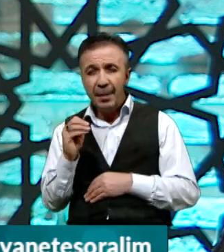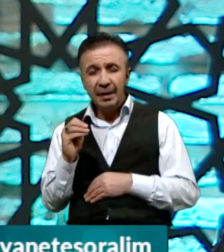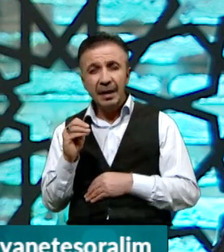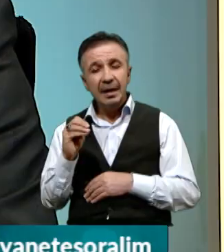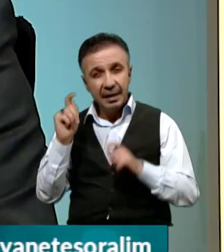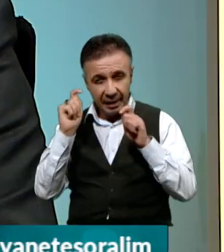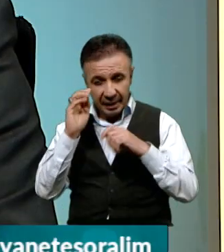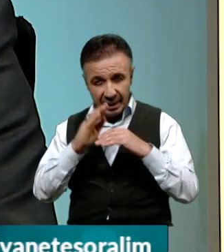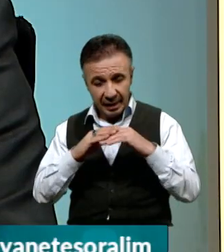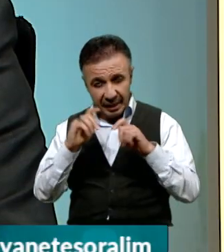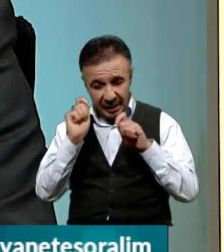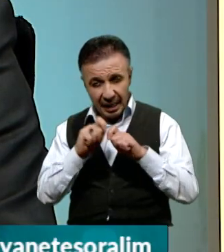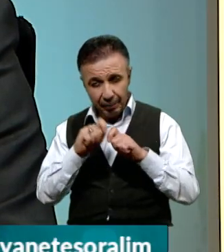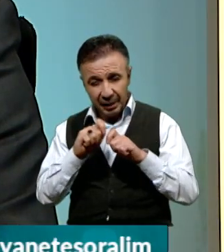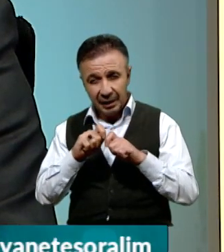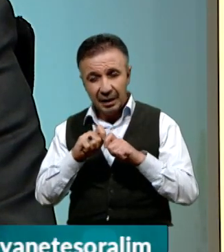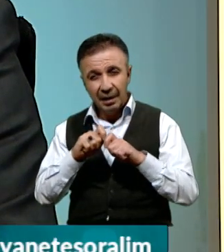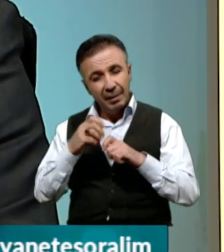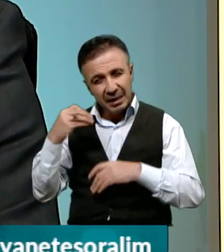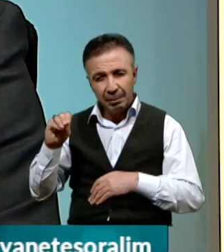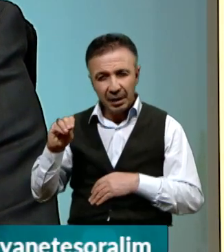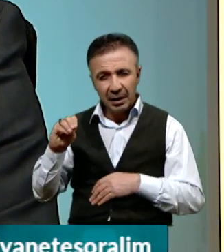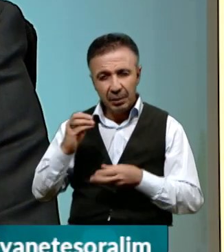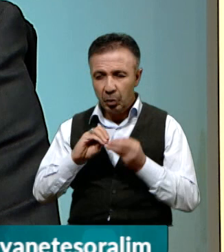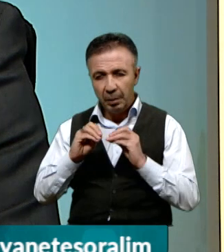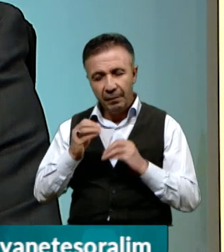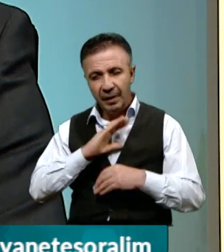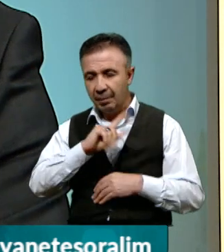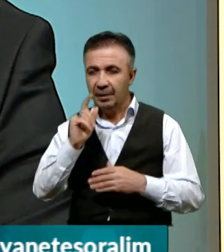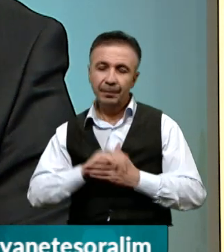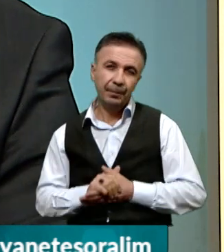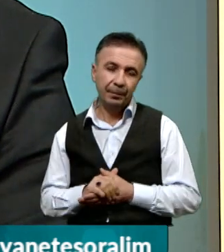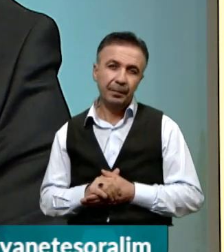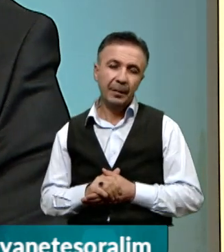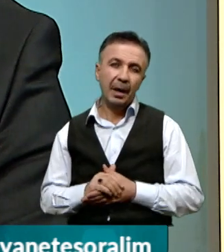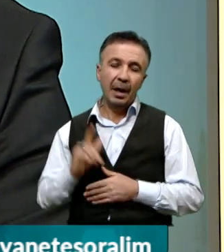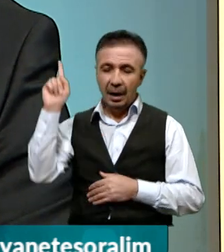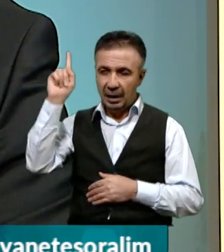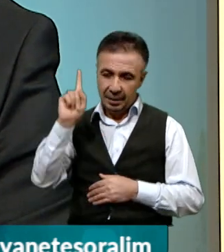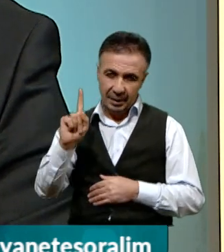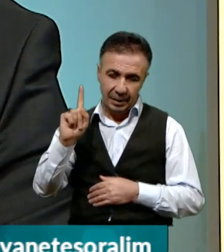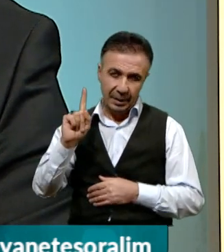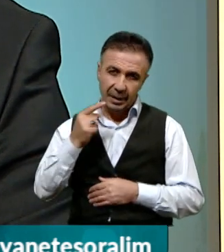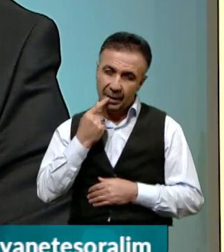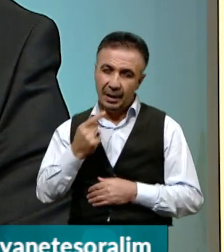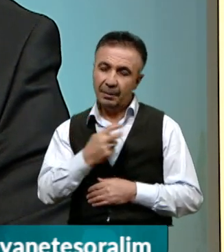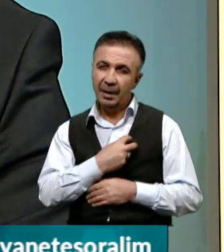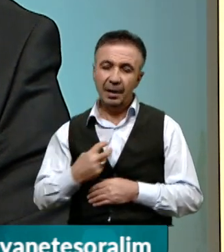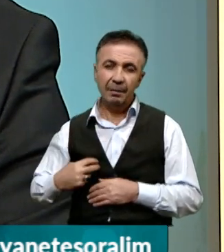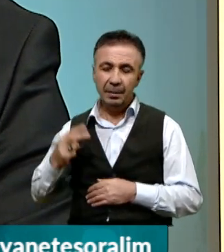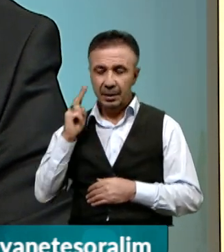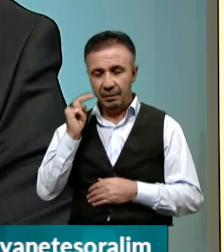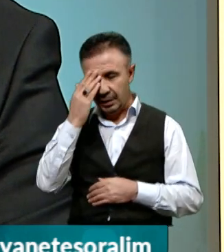diyor. Tabii dinimiz tevhid ondan sonra yerleştirmek için Peygamber aleyhissalatü vesselamın neleri?